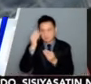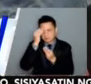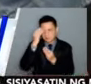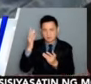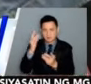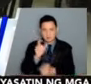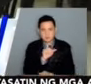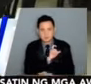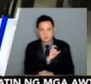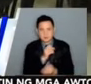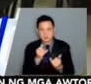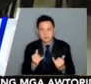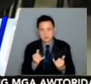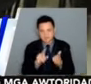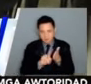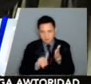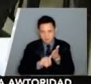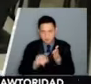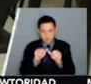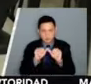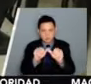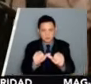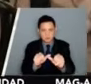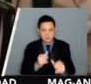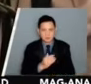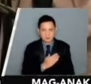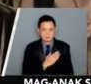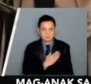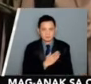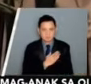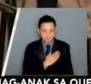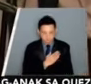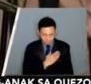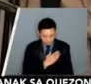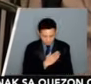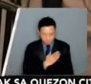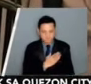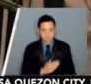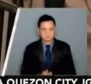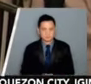follow-up operation. James Agustin, nagbabalita para sa GMA Integrated News.